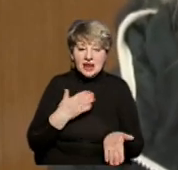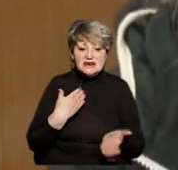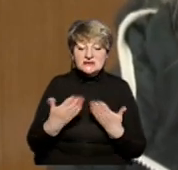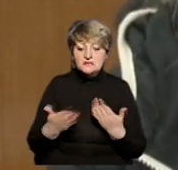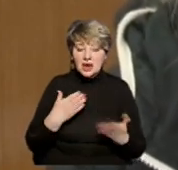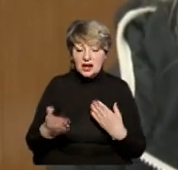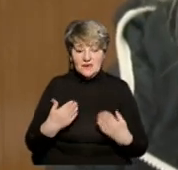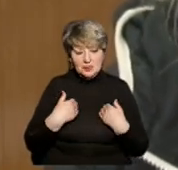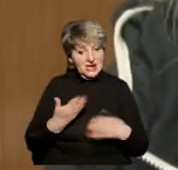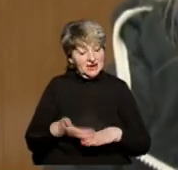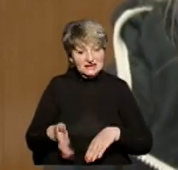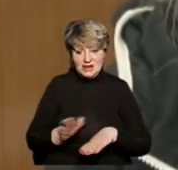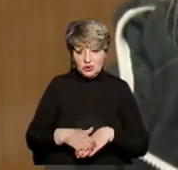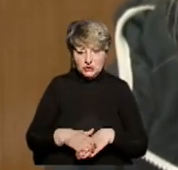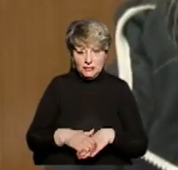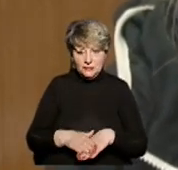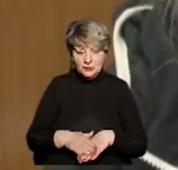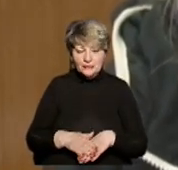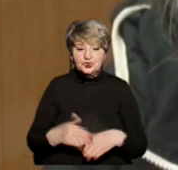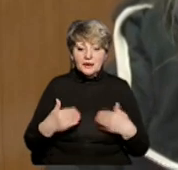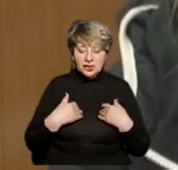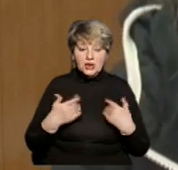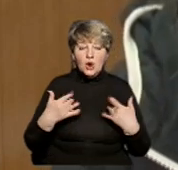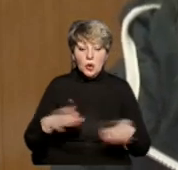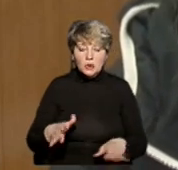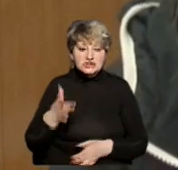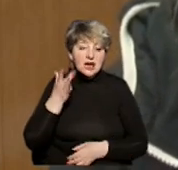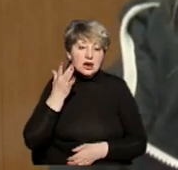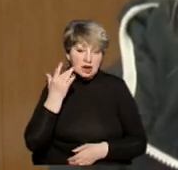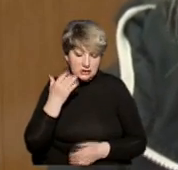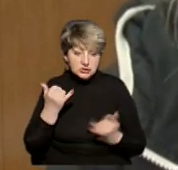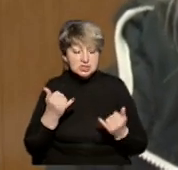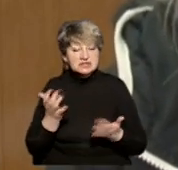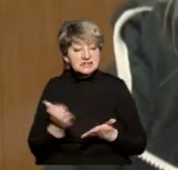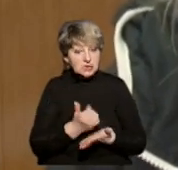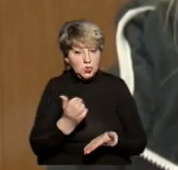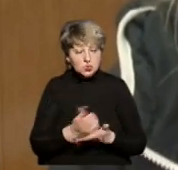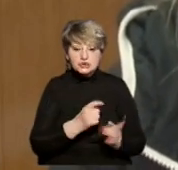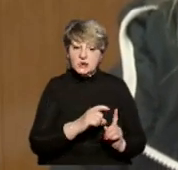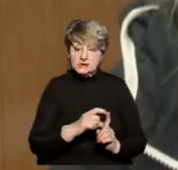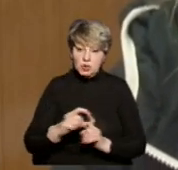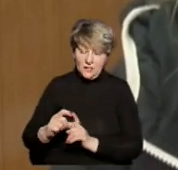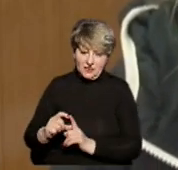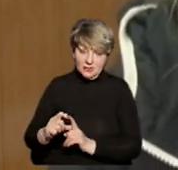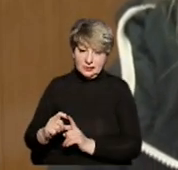Спілкуватись мені дуже тяжко. Я вже легше знаходжу слова. Я вже